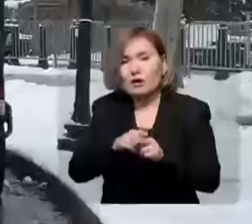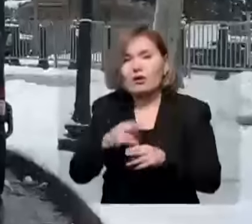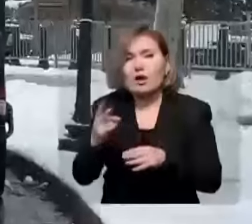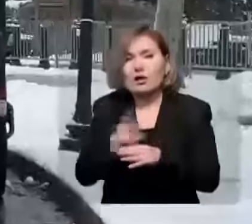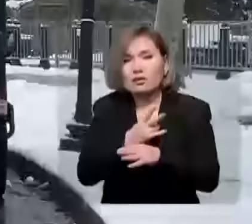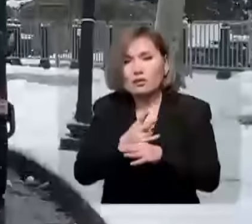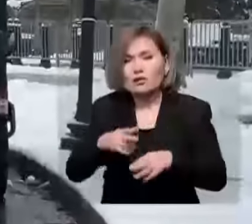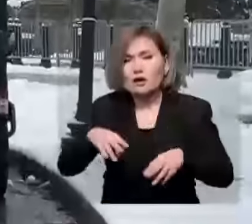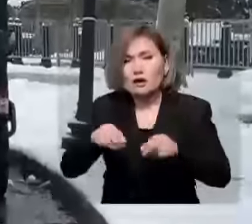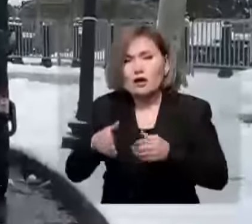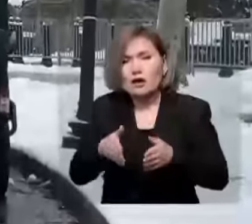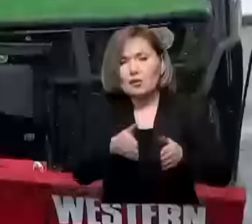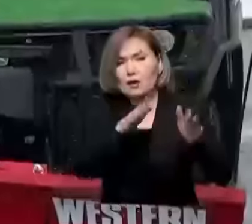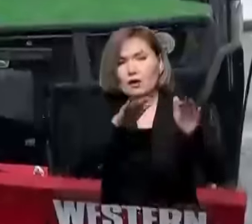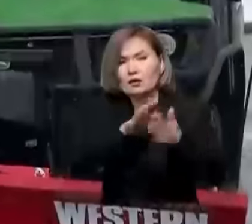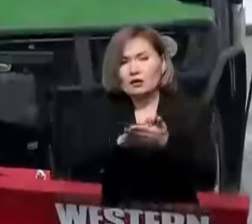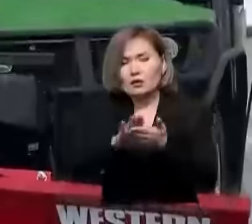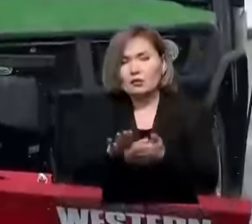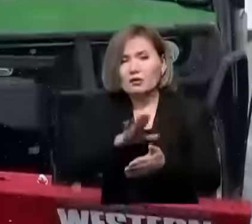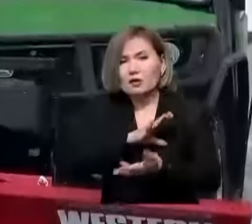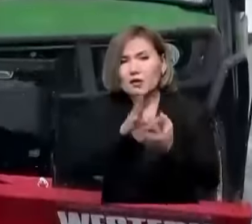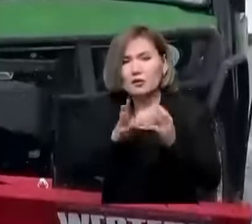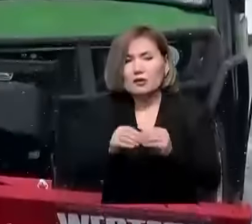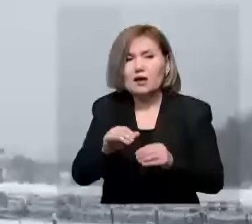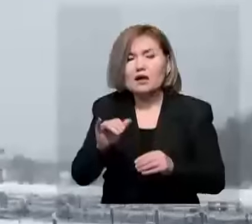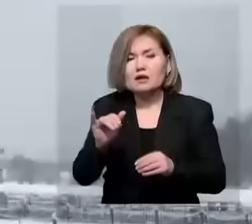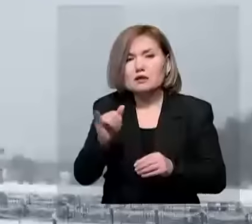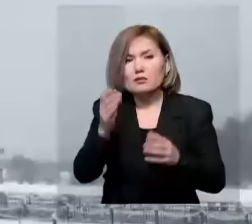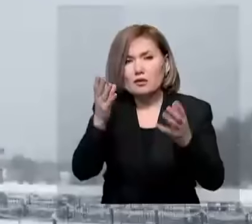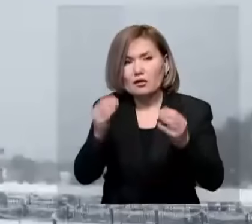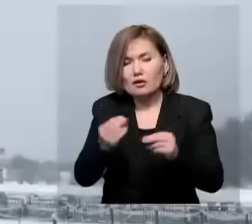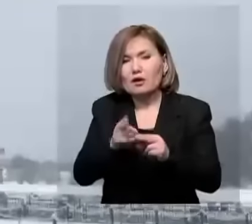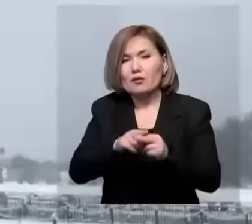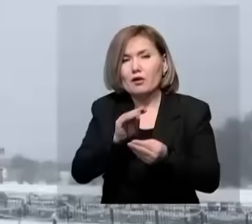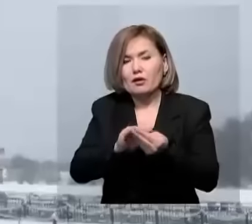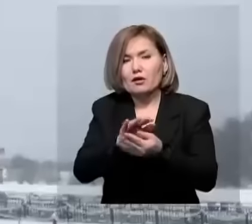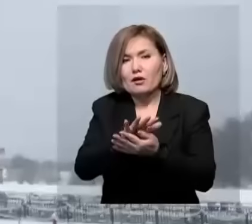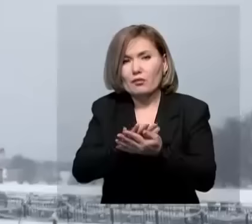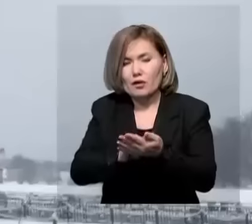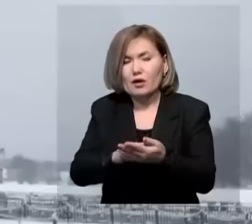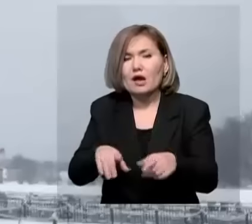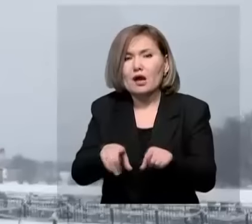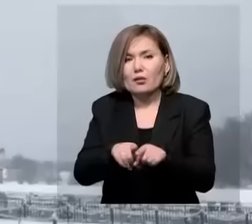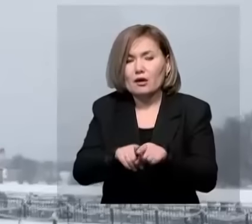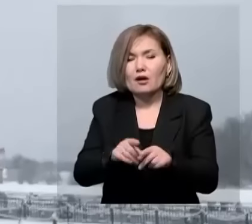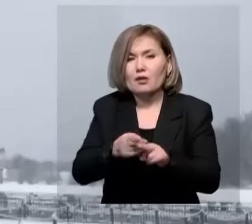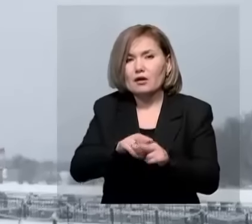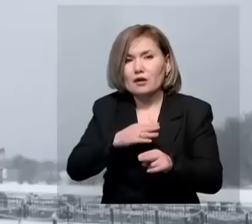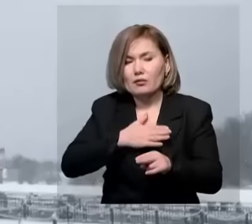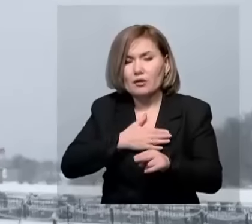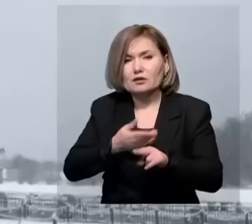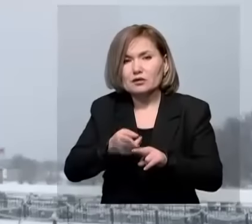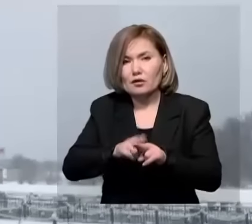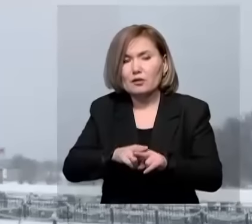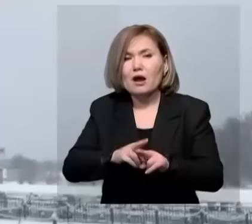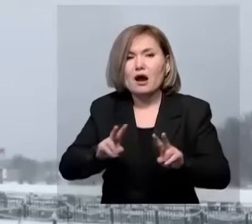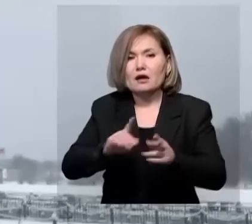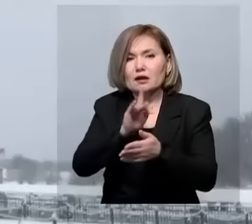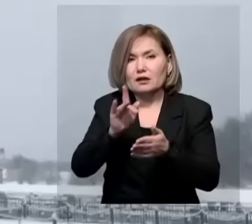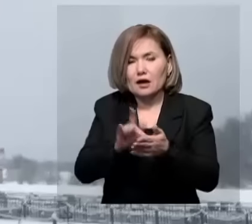себіліп, қар күрейтін техникалар әзірленді. Алдағы сенбіде суық ауа райы жағдайды тағы да қиындатуы ықтимал. Ал біз үшін бұл